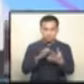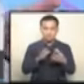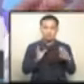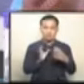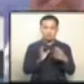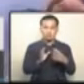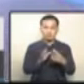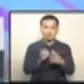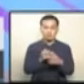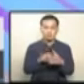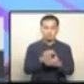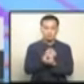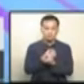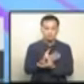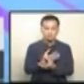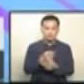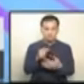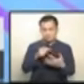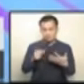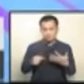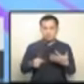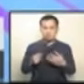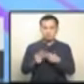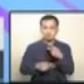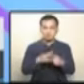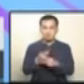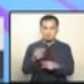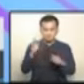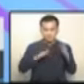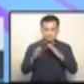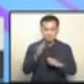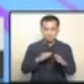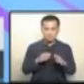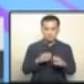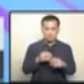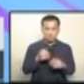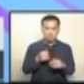kaya merong a bomb threat at kung anumang klaseng problema na meron kayo